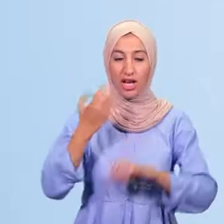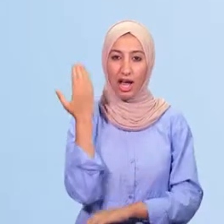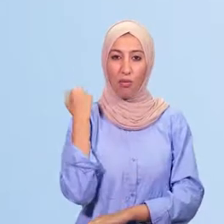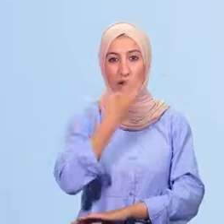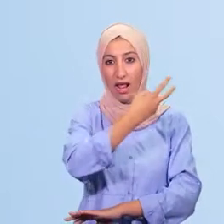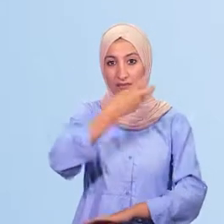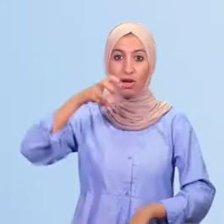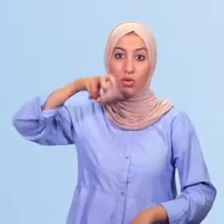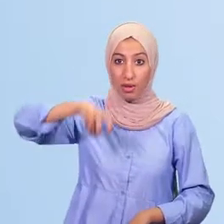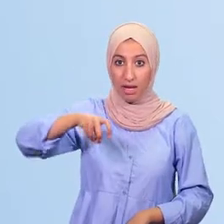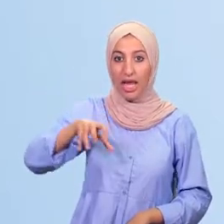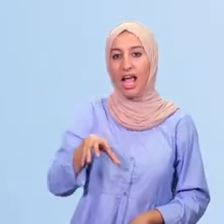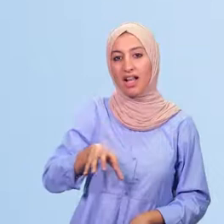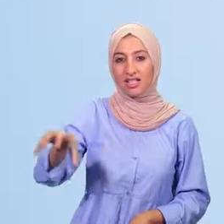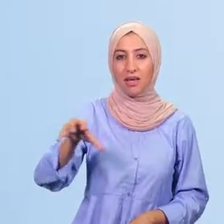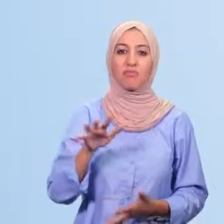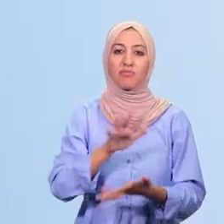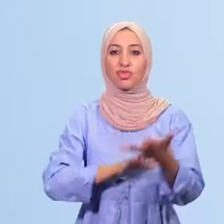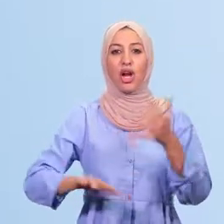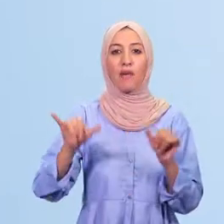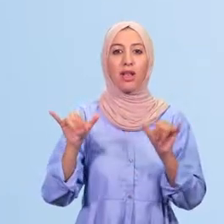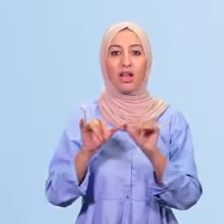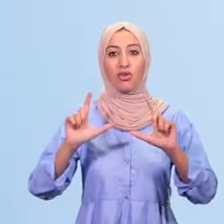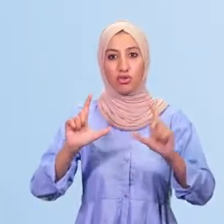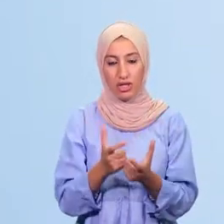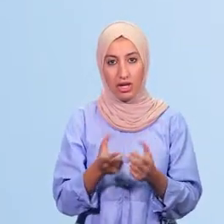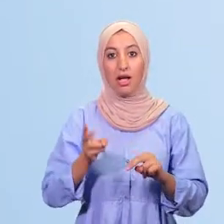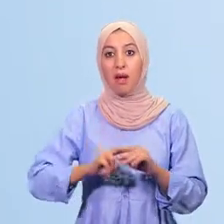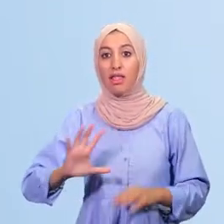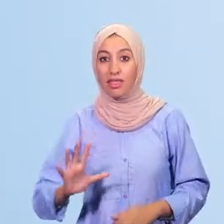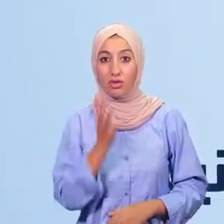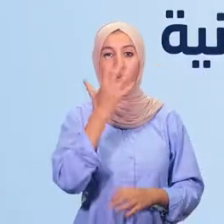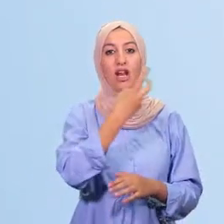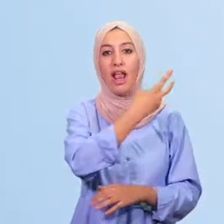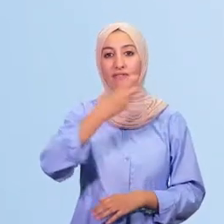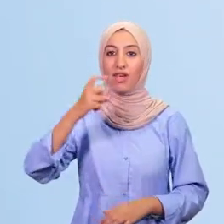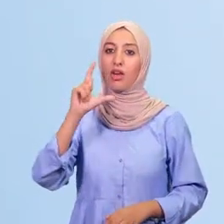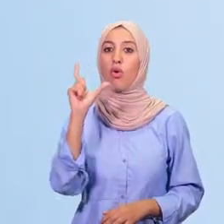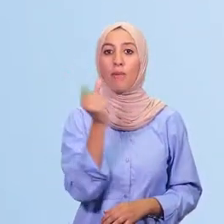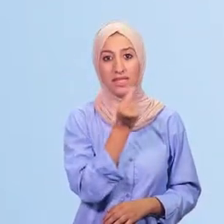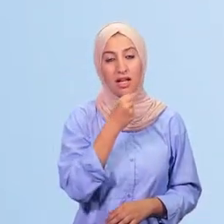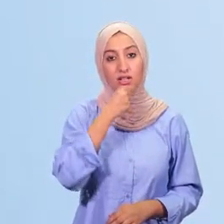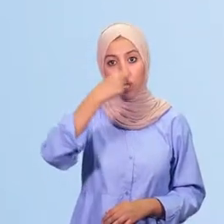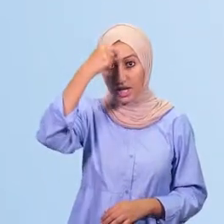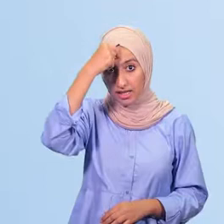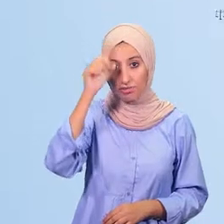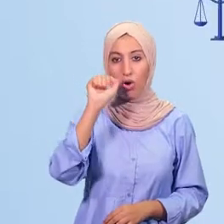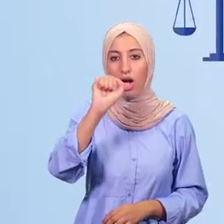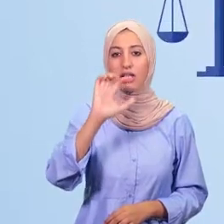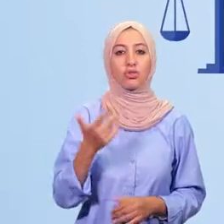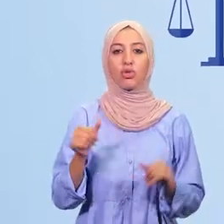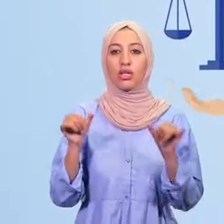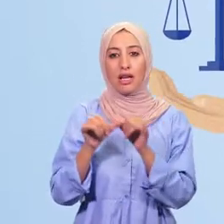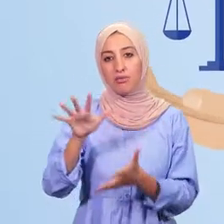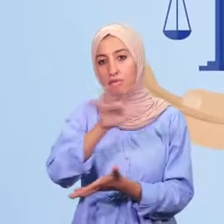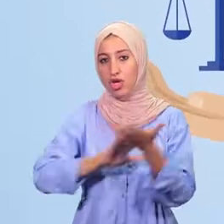الجرائم الإلكترونية، وطورته عام 2015 ليحمل اسم وحدة مكافحة الجرائم الإلكترونية. وفي العام